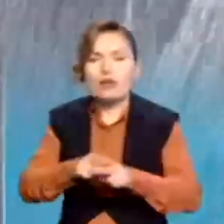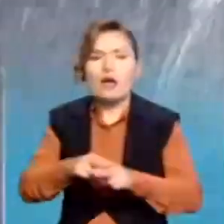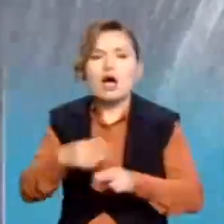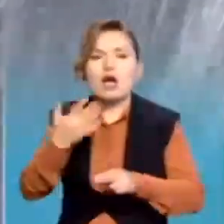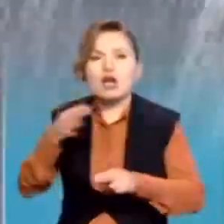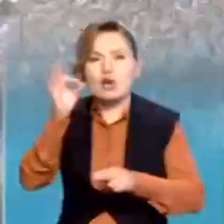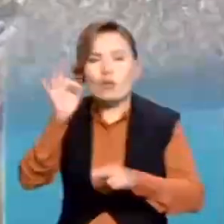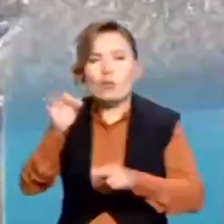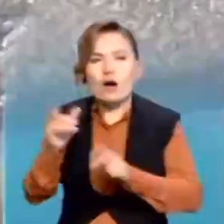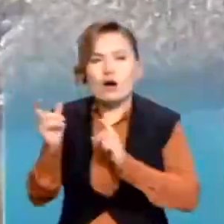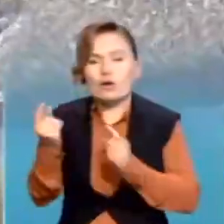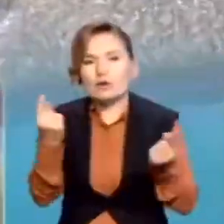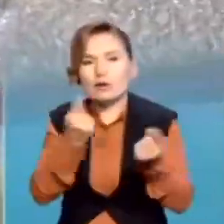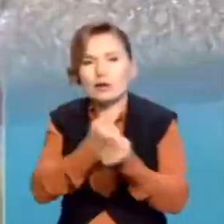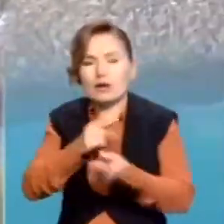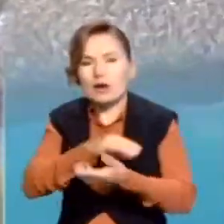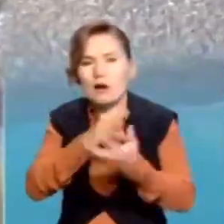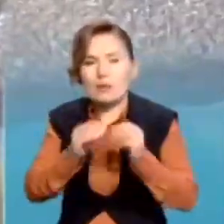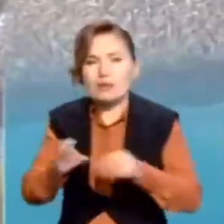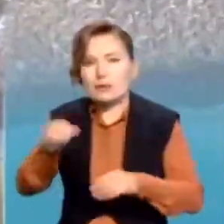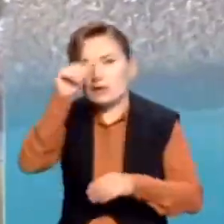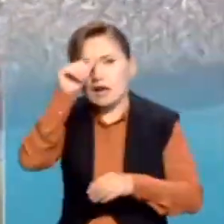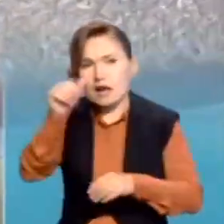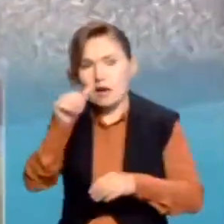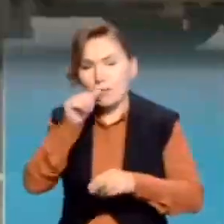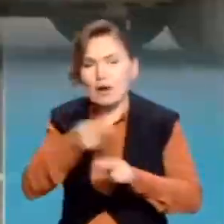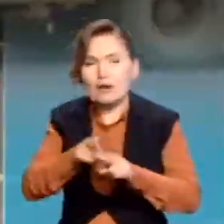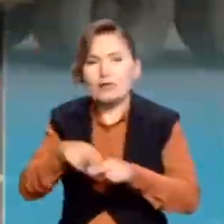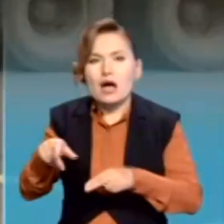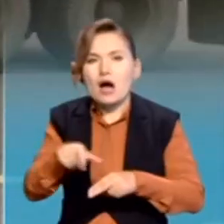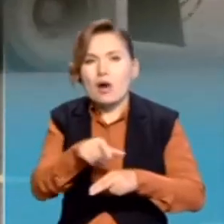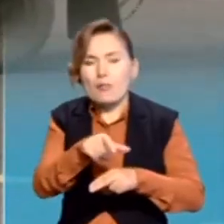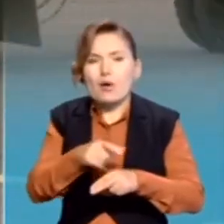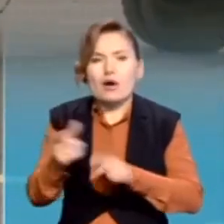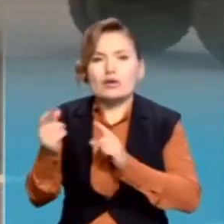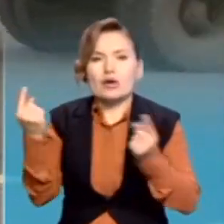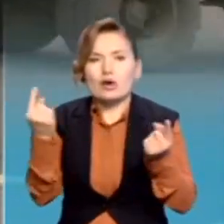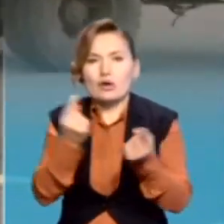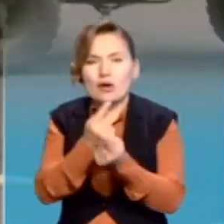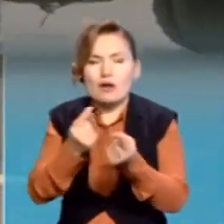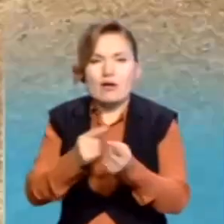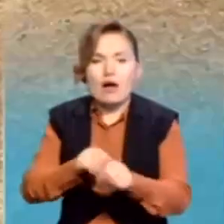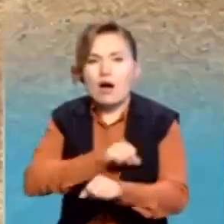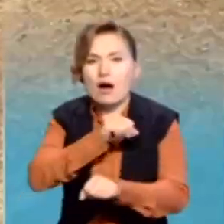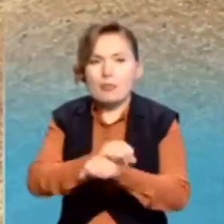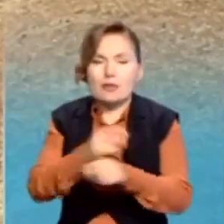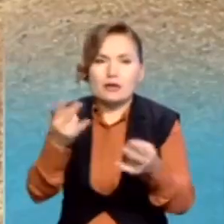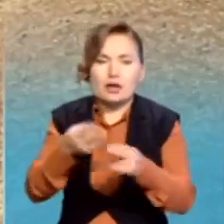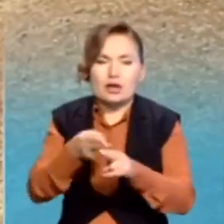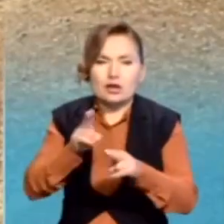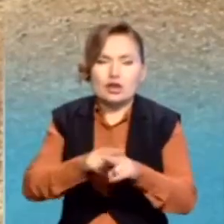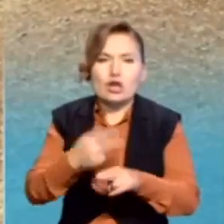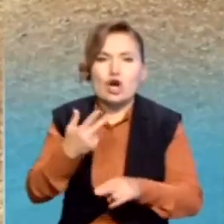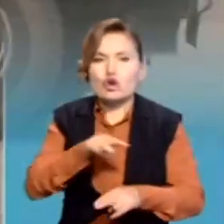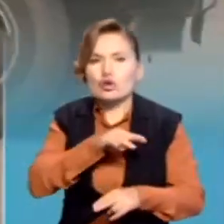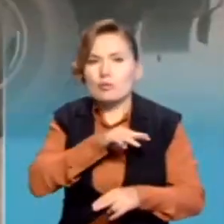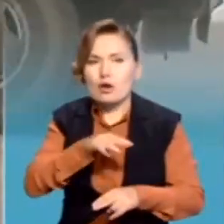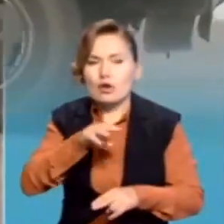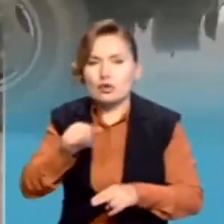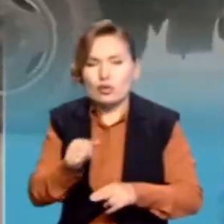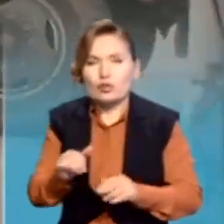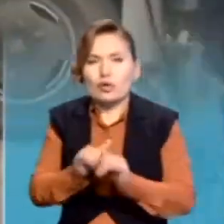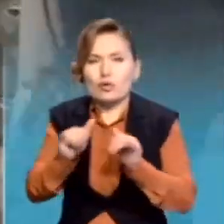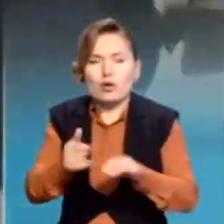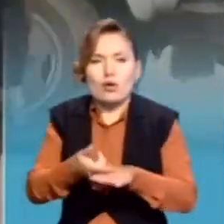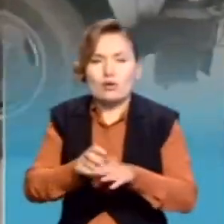келеді. Шаруалар қыркүйек айынан бастап автомобиль жолымен келетін бидайға тыйым салмаса, бұл көрсеткіш 3 миллион тоннадан асып кетуі ықтимал